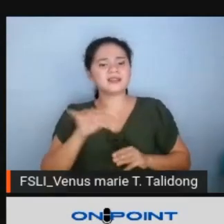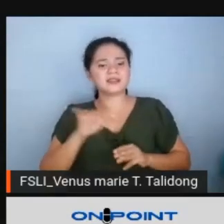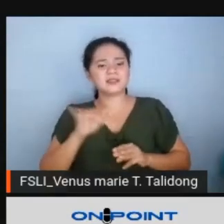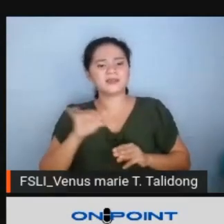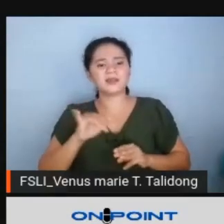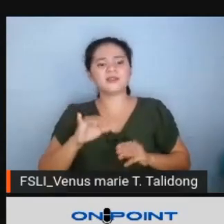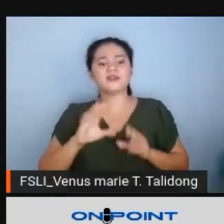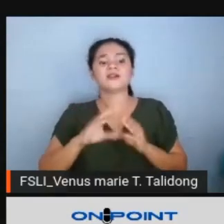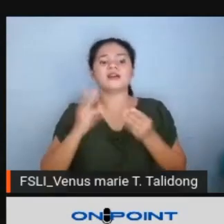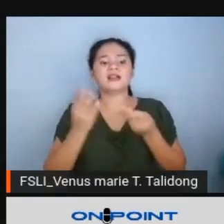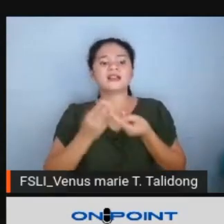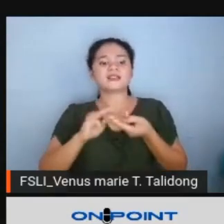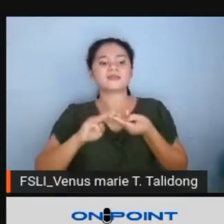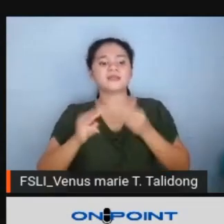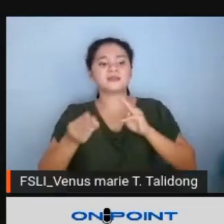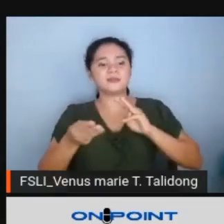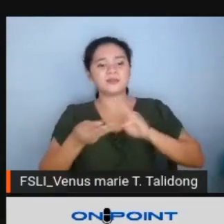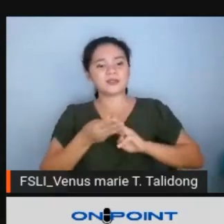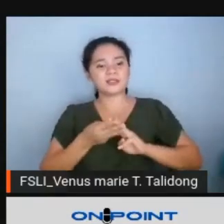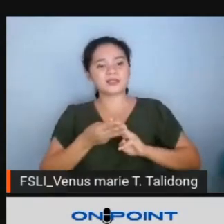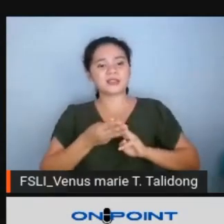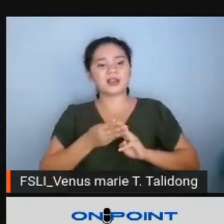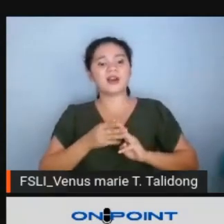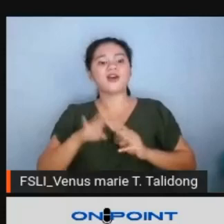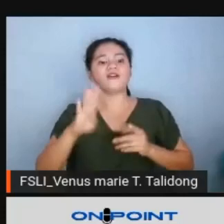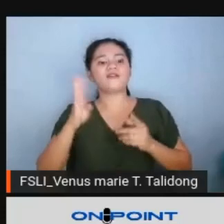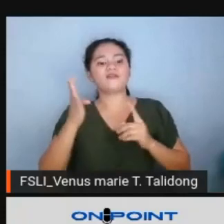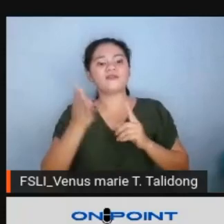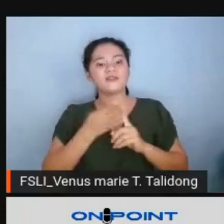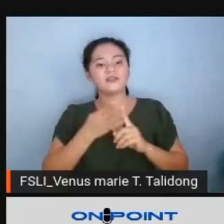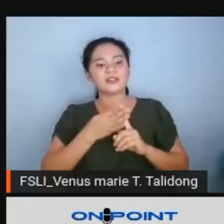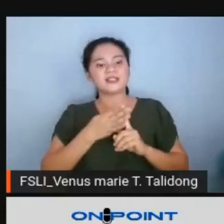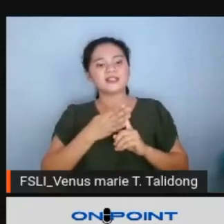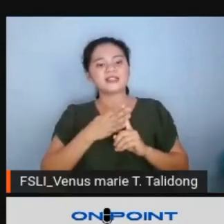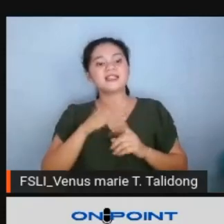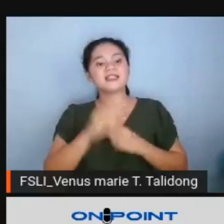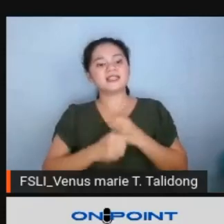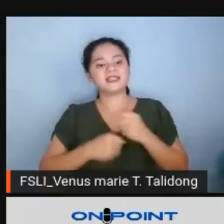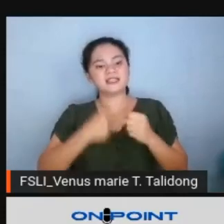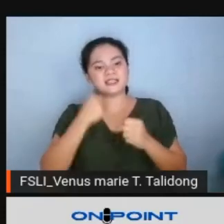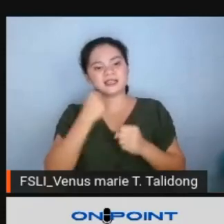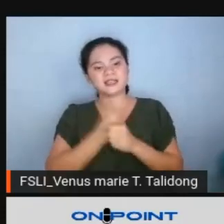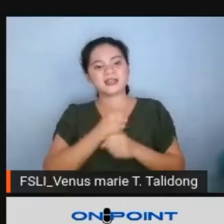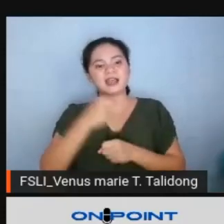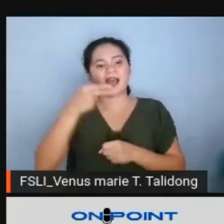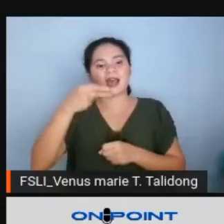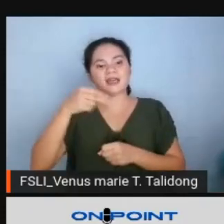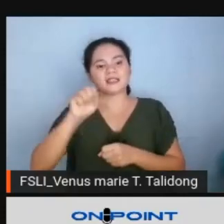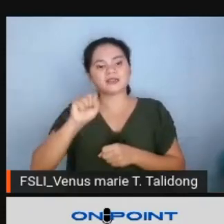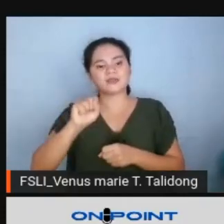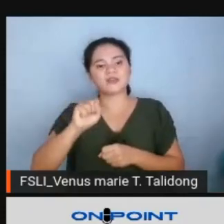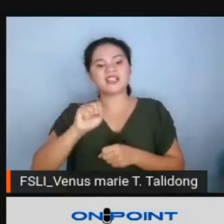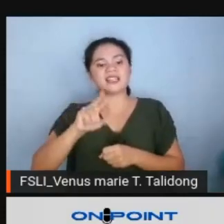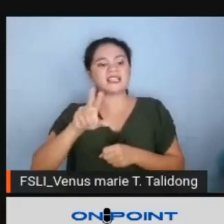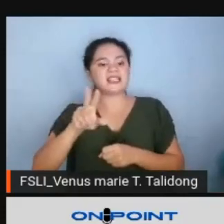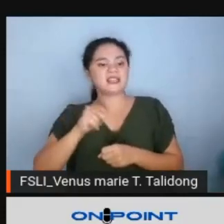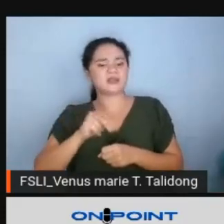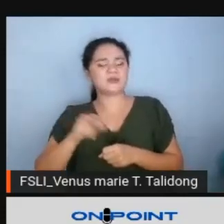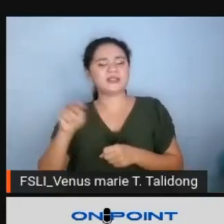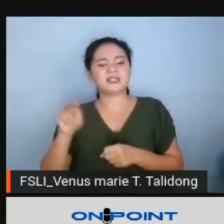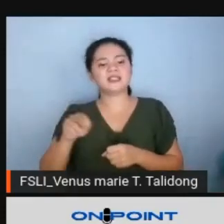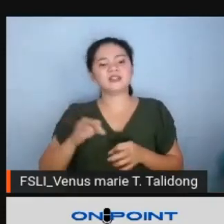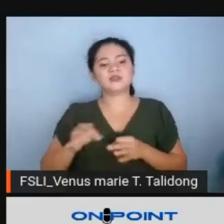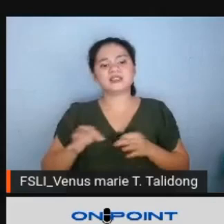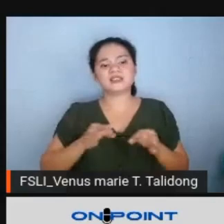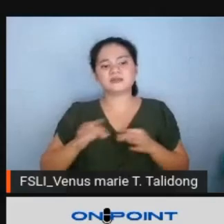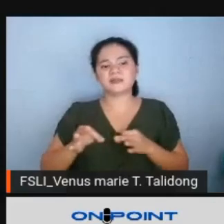na nila kung ano yung mga kaya at hindi mo kayang gawin. You don't have to explain to them all over again. Unlike sa